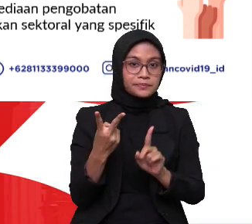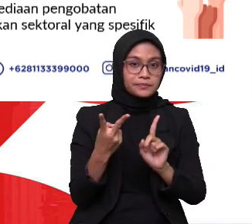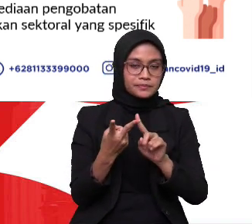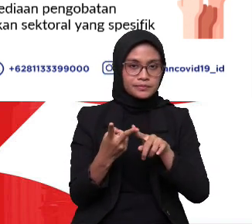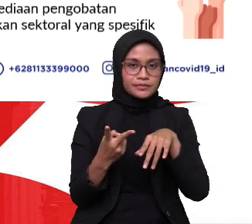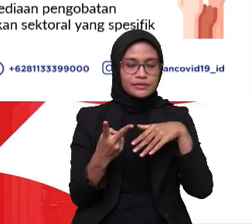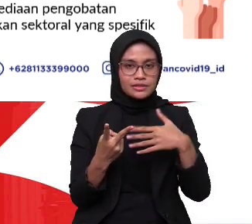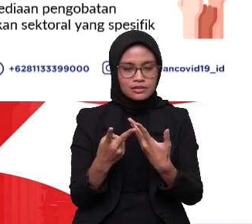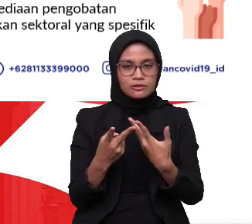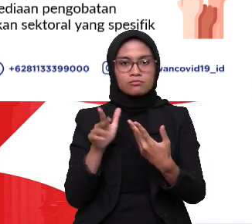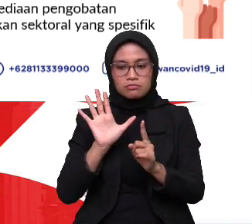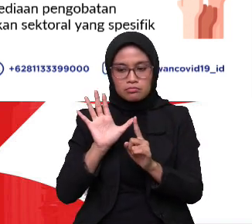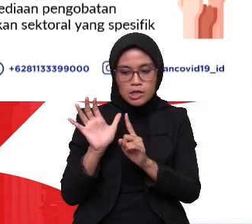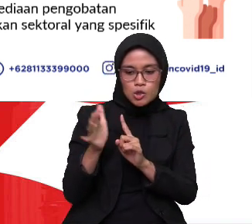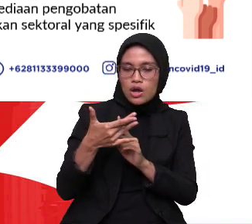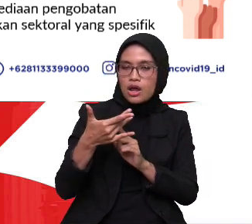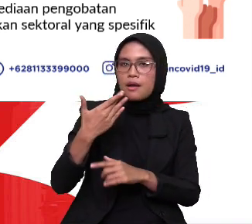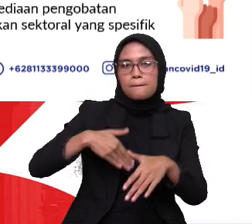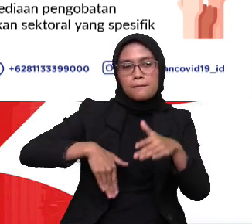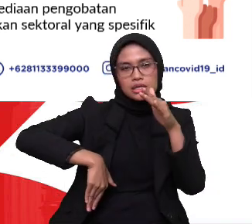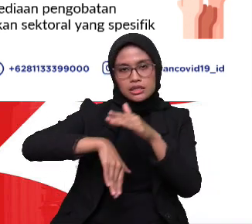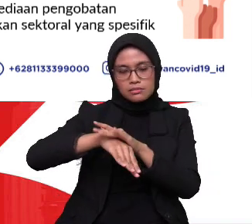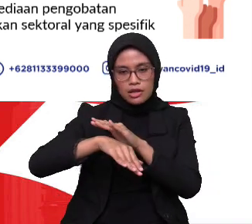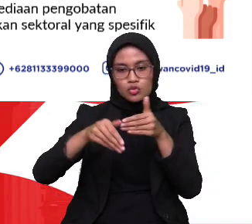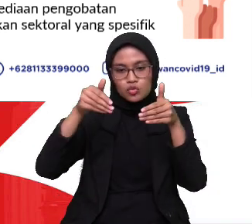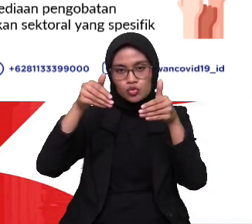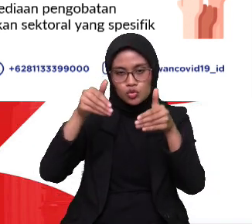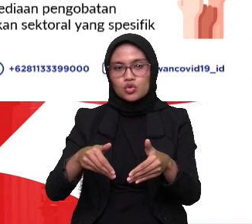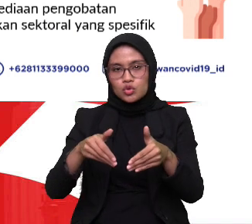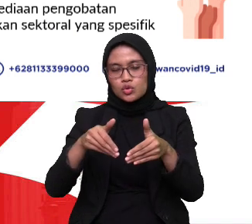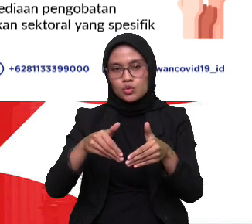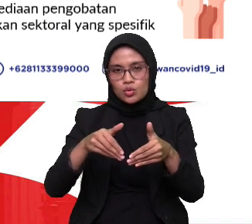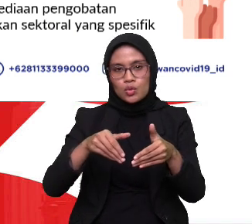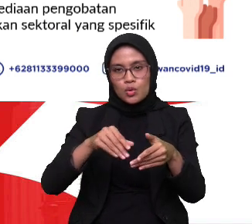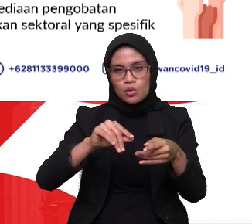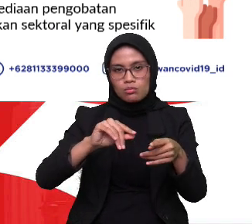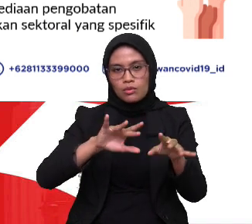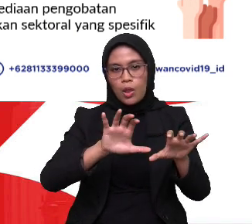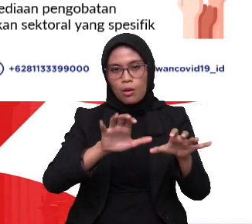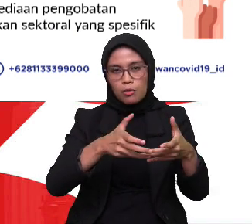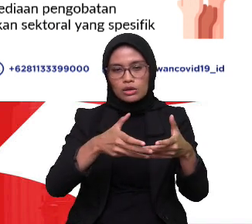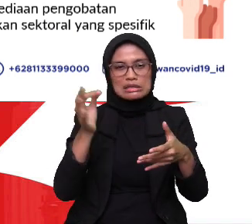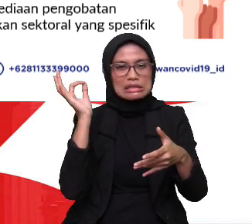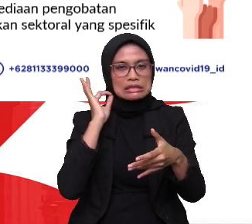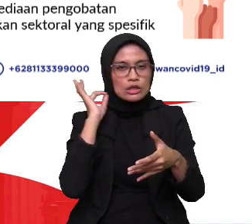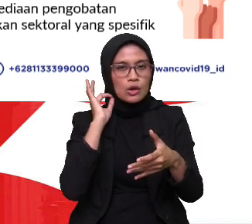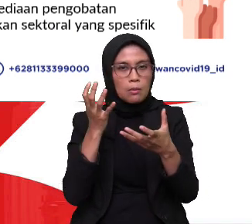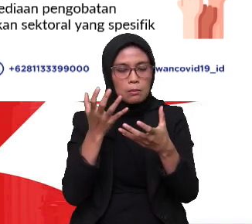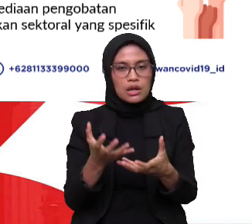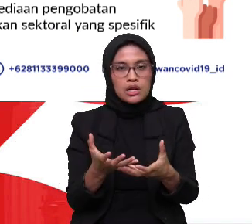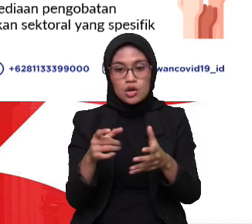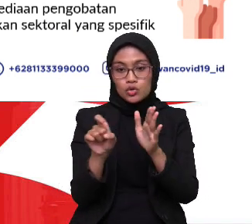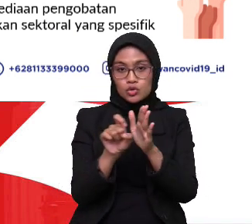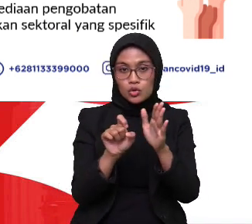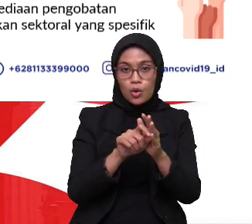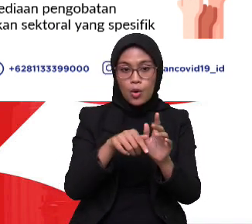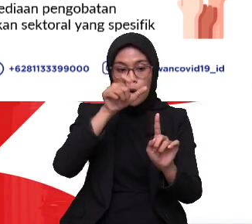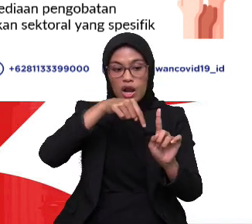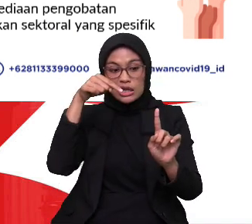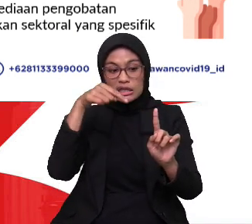proteksi maksimal oleh populasi beresiko atau rentan terinfeksi misalnya orang yang tidak bisa divaksin